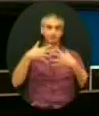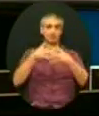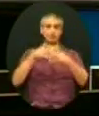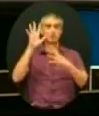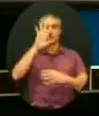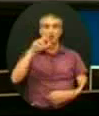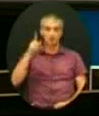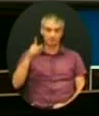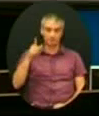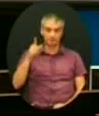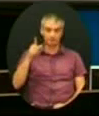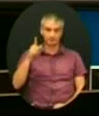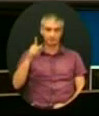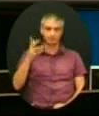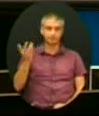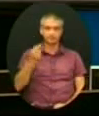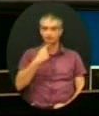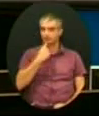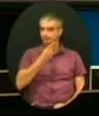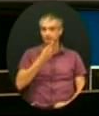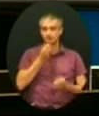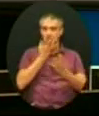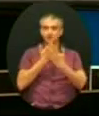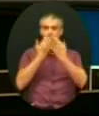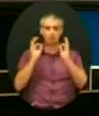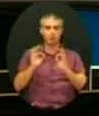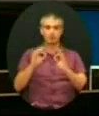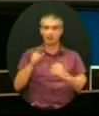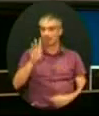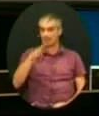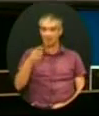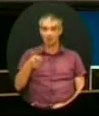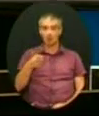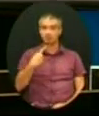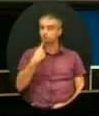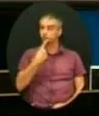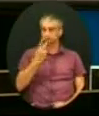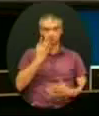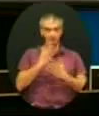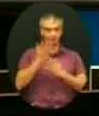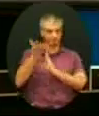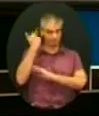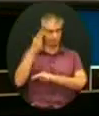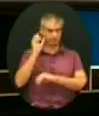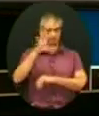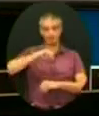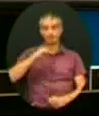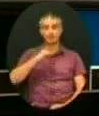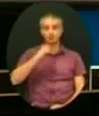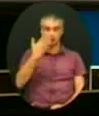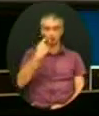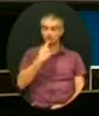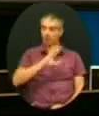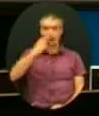האירופאי, ששולח מסרים מאוד ברורים לקטלונים, ששלחו גם בזמנם גם לסקוטים דרך אגב.